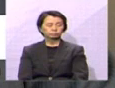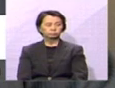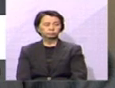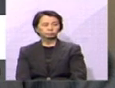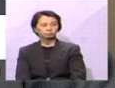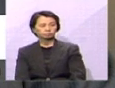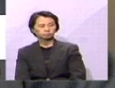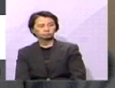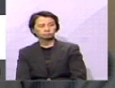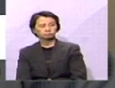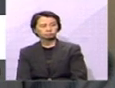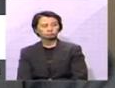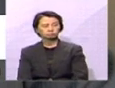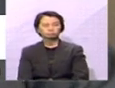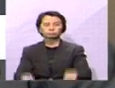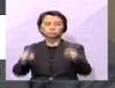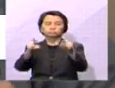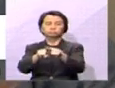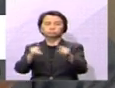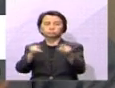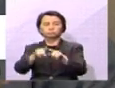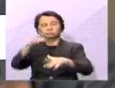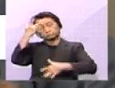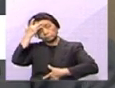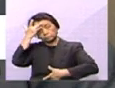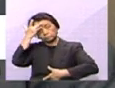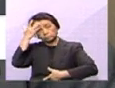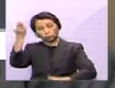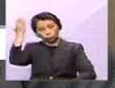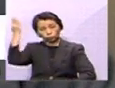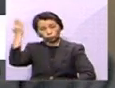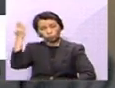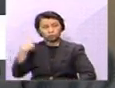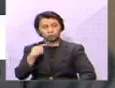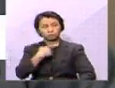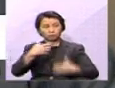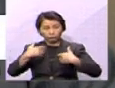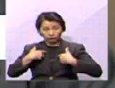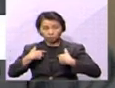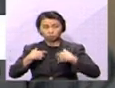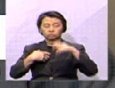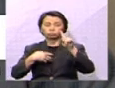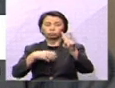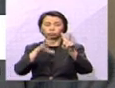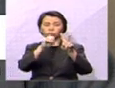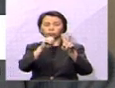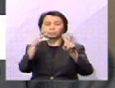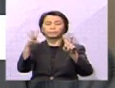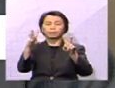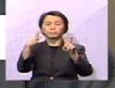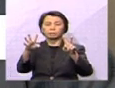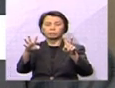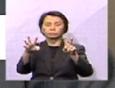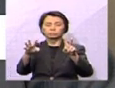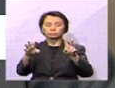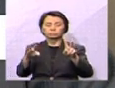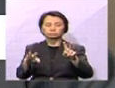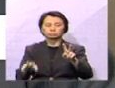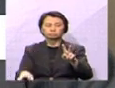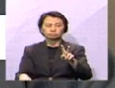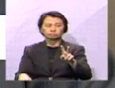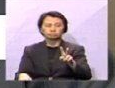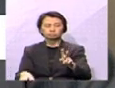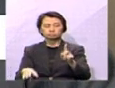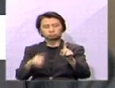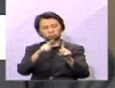suci ini sama macam pesakit yang dulu yang kita ada pada tahun 2018 ialah